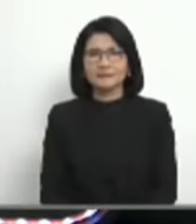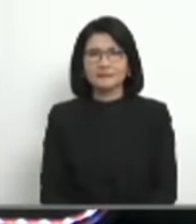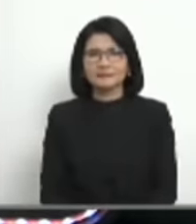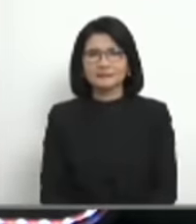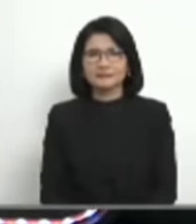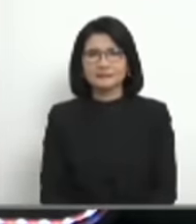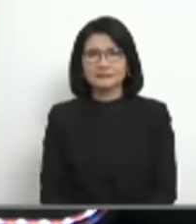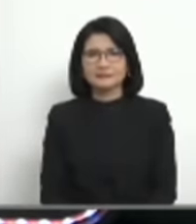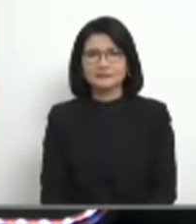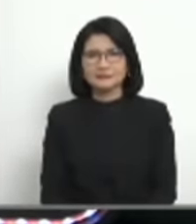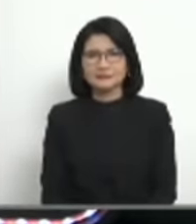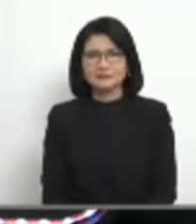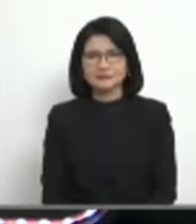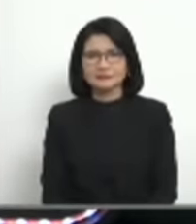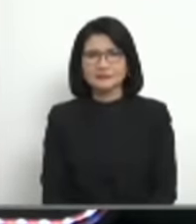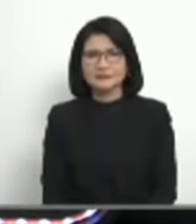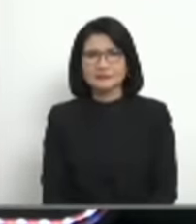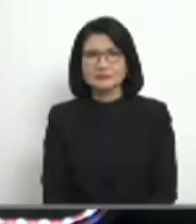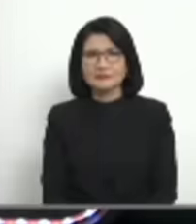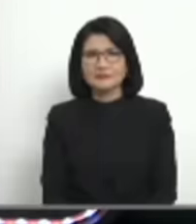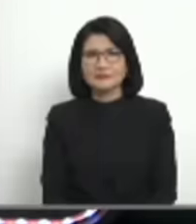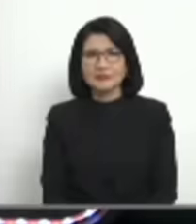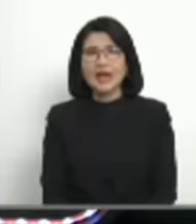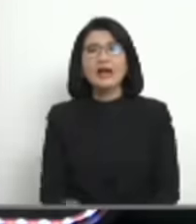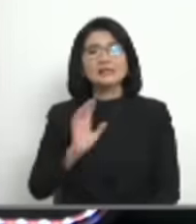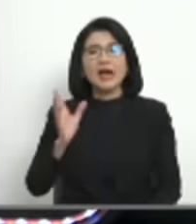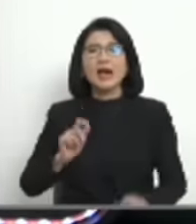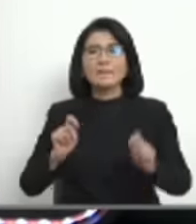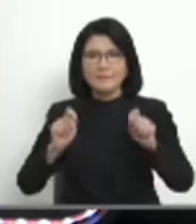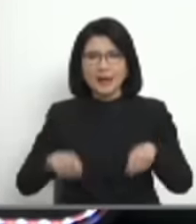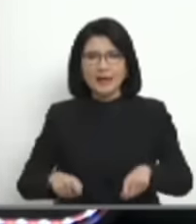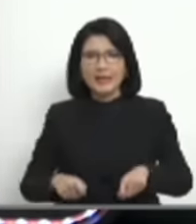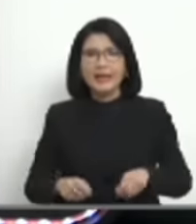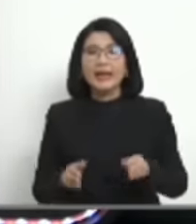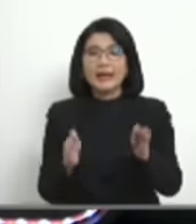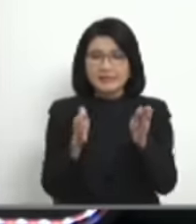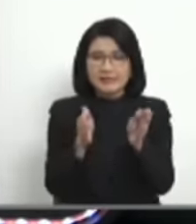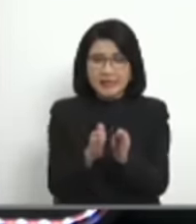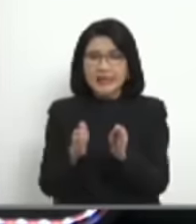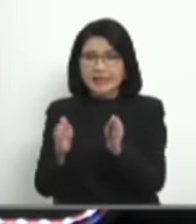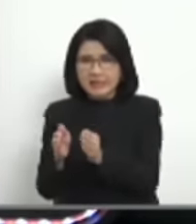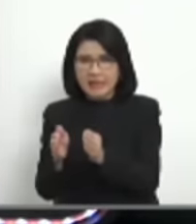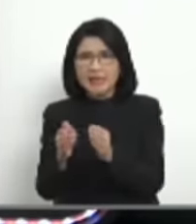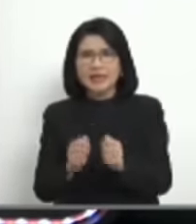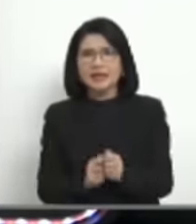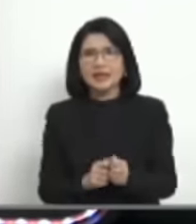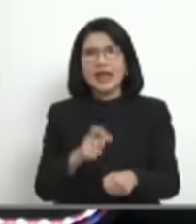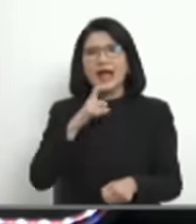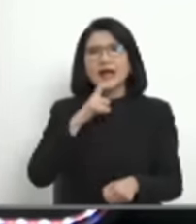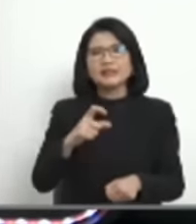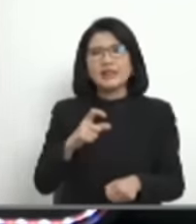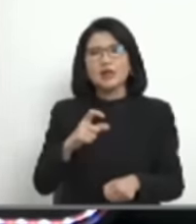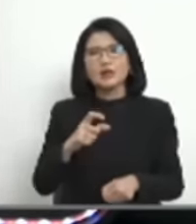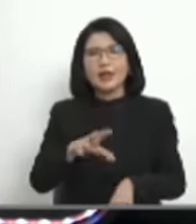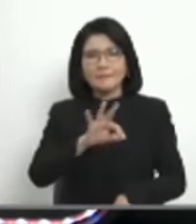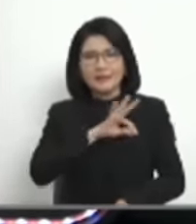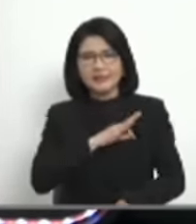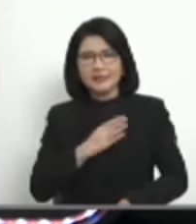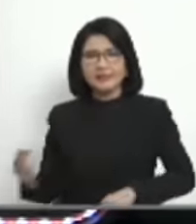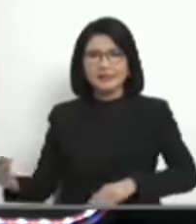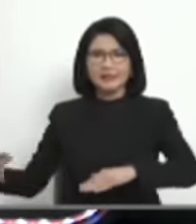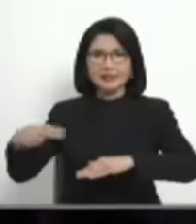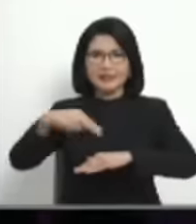menghindari ataupun kalau menggunakan terminologi dan singkatan dielaborasi terlebih dahulu ya kami kembali mengundang para calon presiden untuk menuju ke